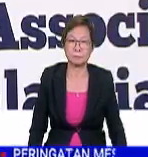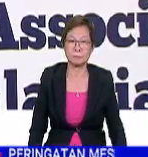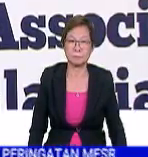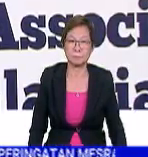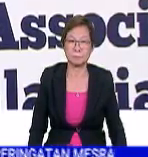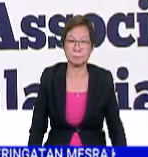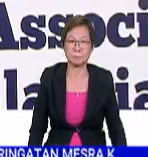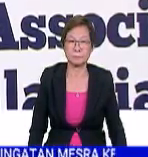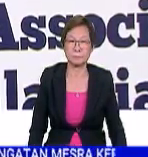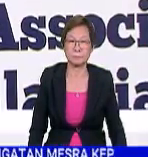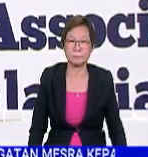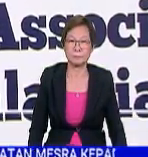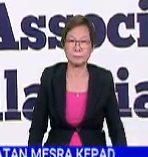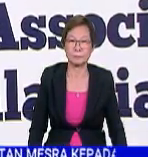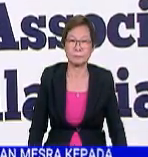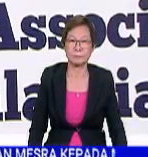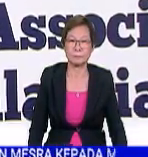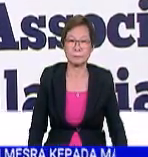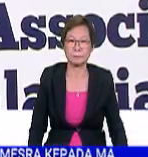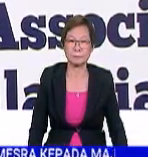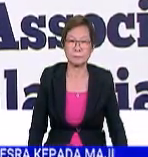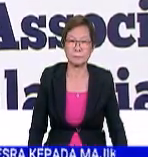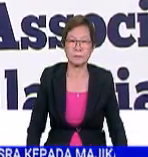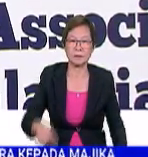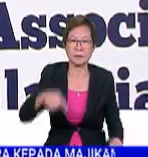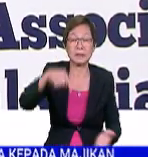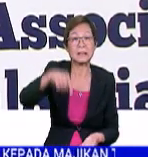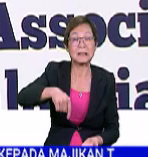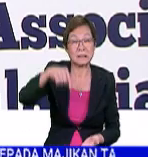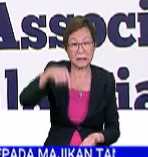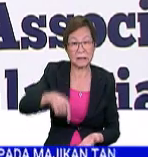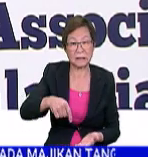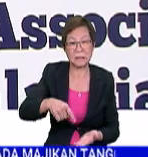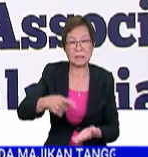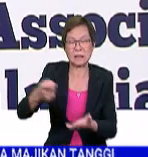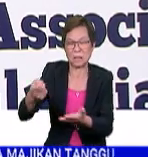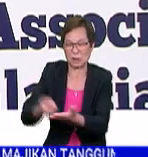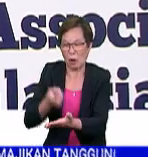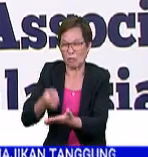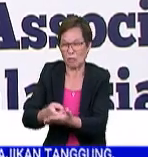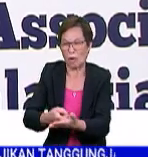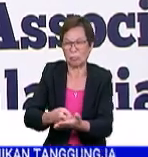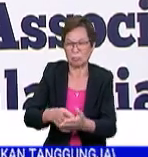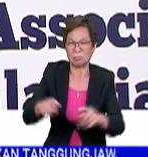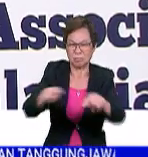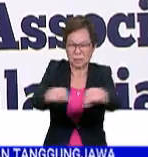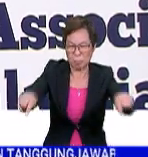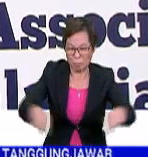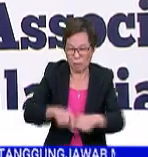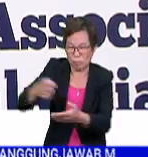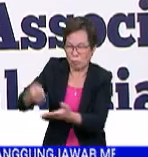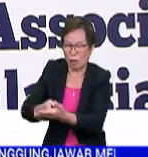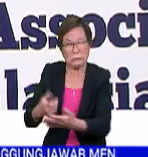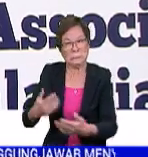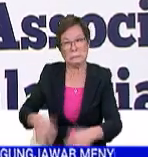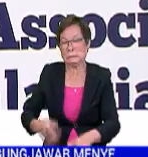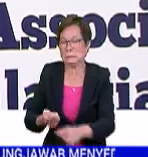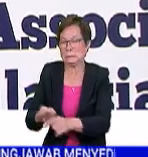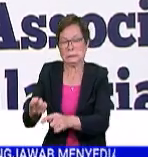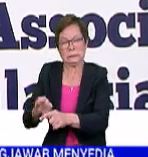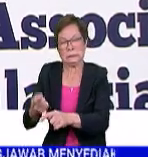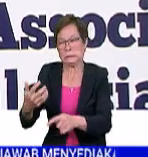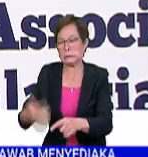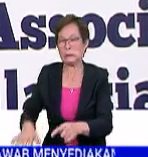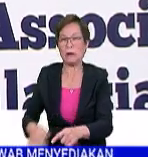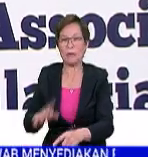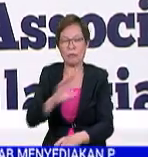hai oh Penting Joget on discovers He's such sosok Smartfren disco